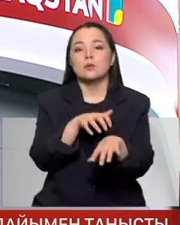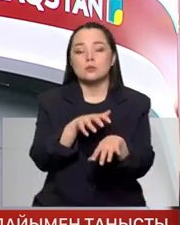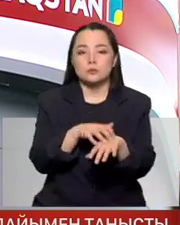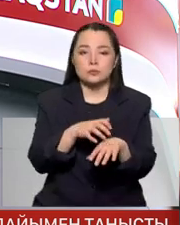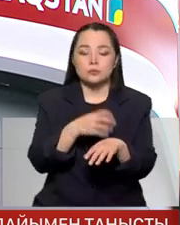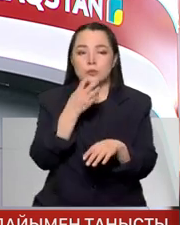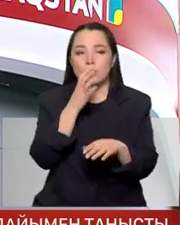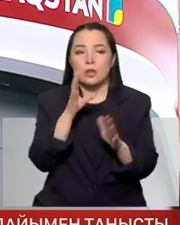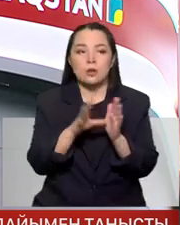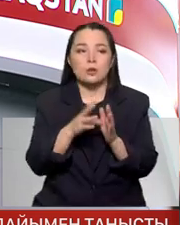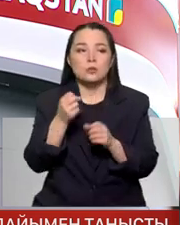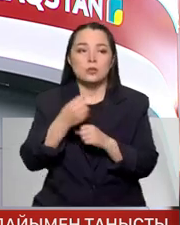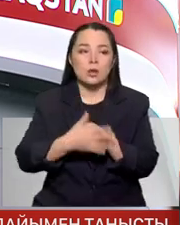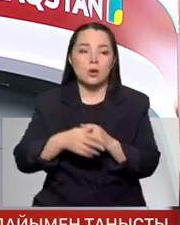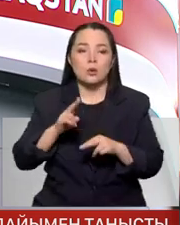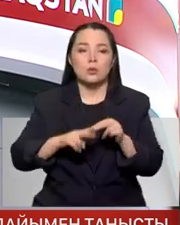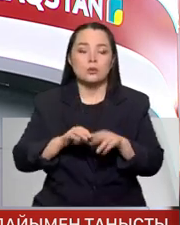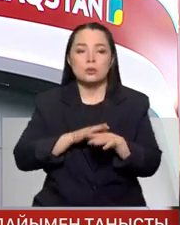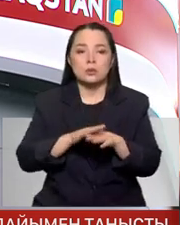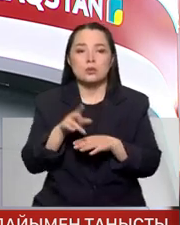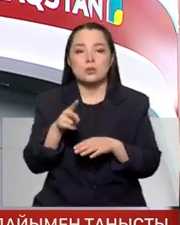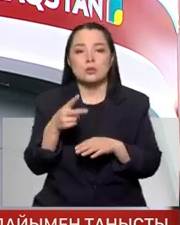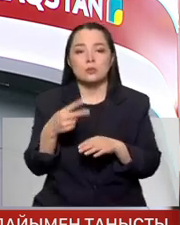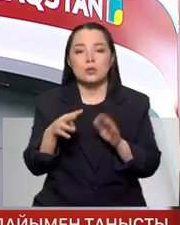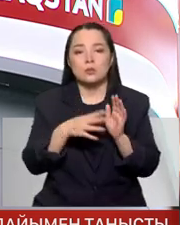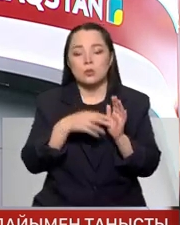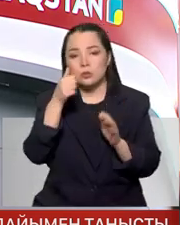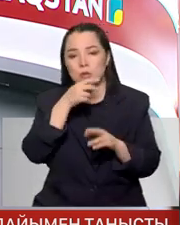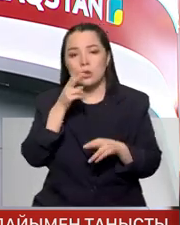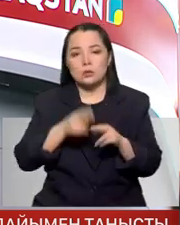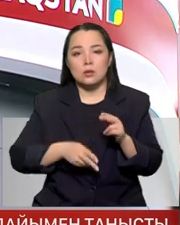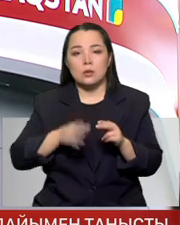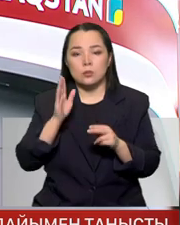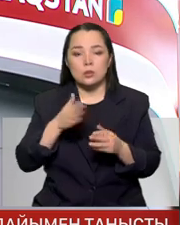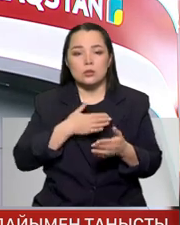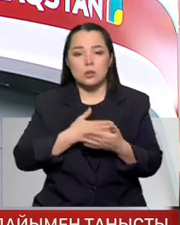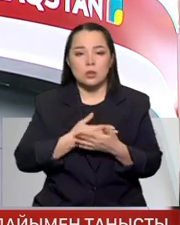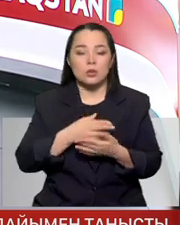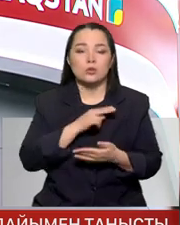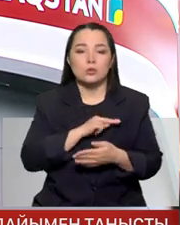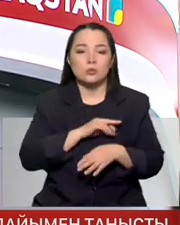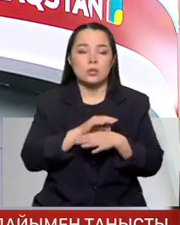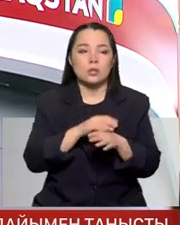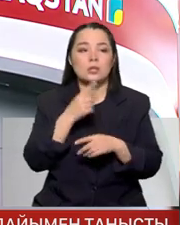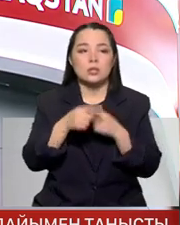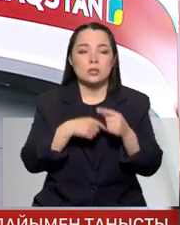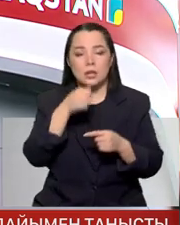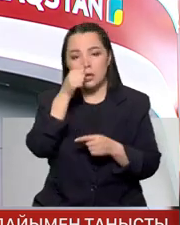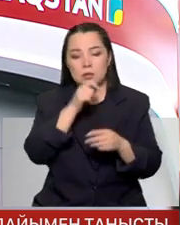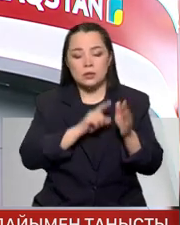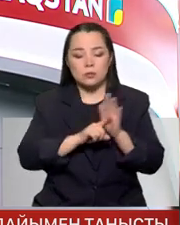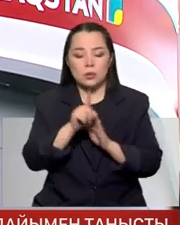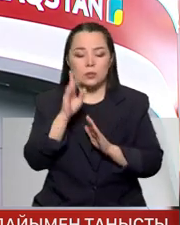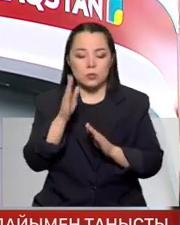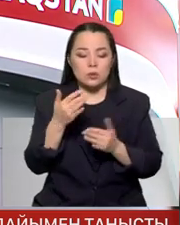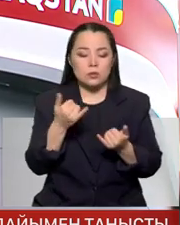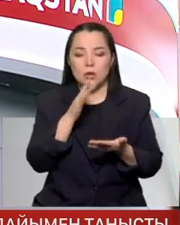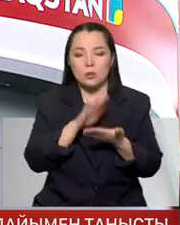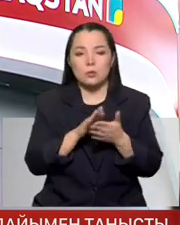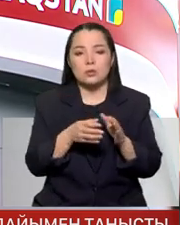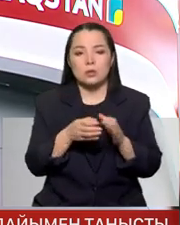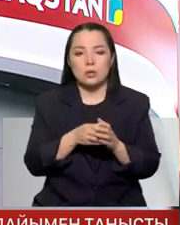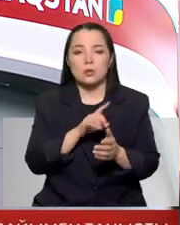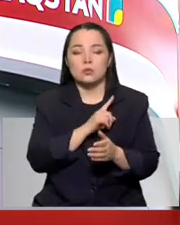Көкшетаудағы жылу электр орталығының құрылысы 2029 жылы аяқталады. Белсенді жұмыс келесі айда басталмақ. Қазіргі